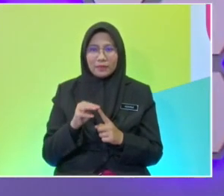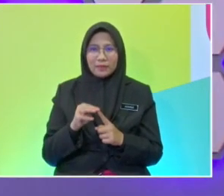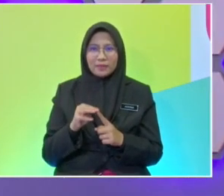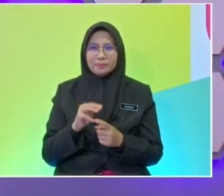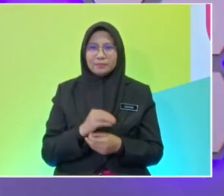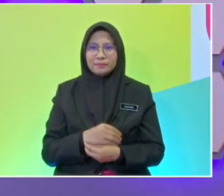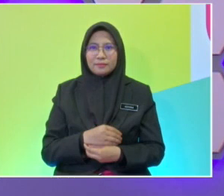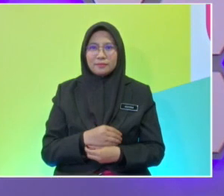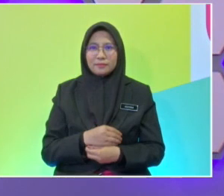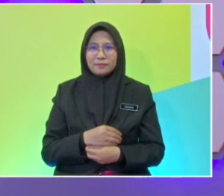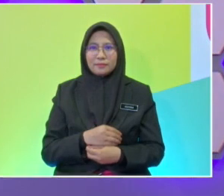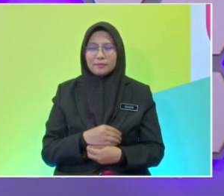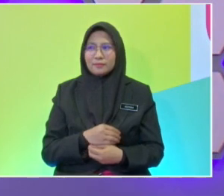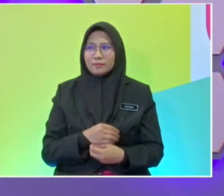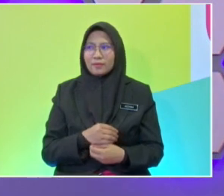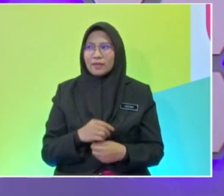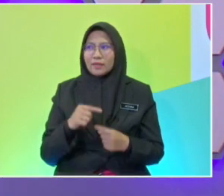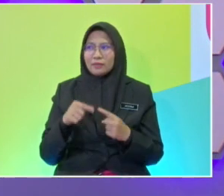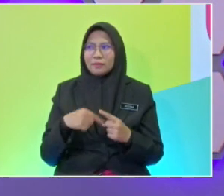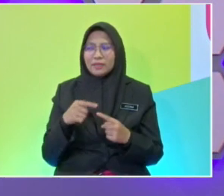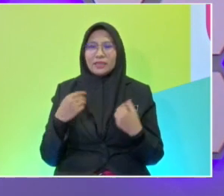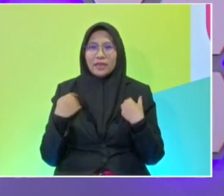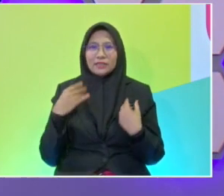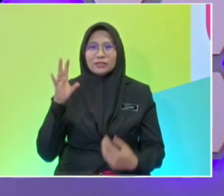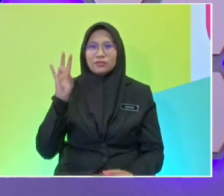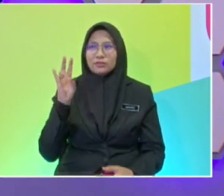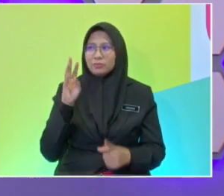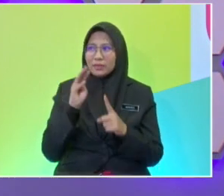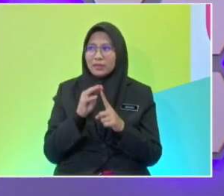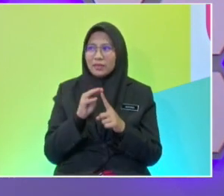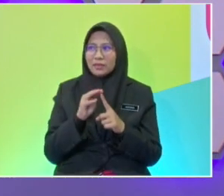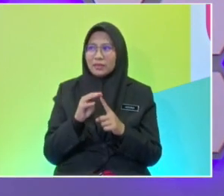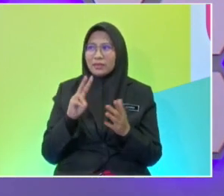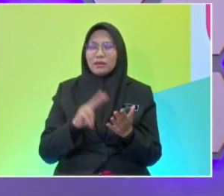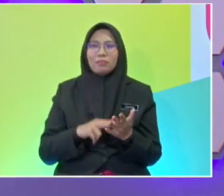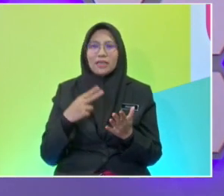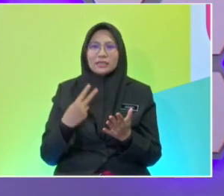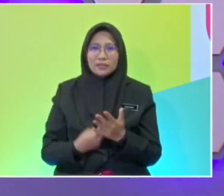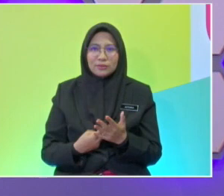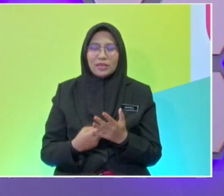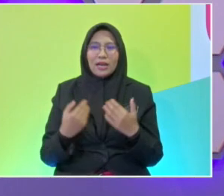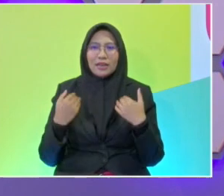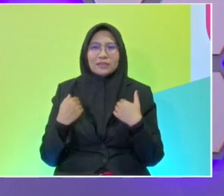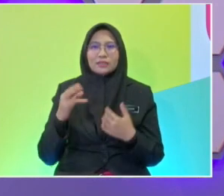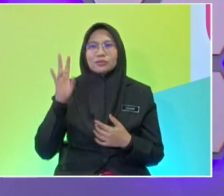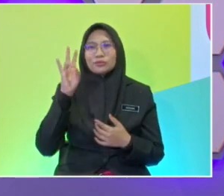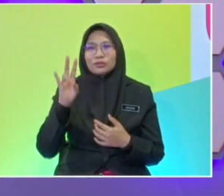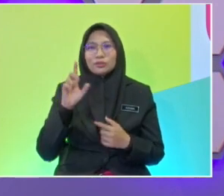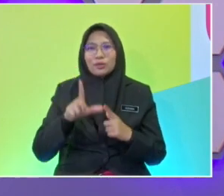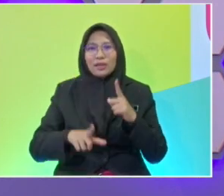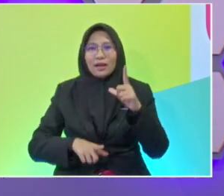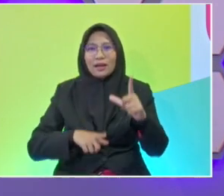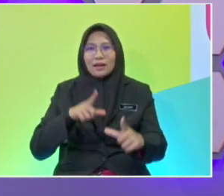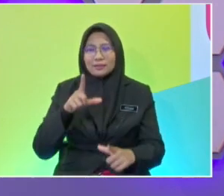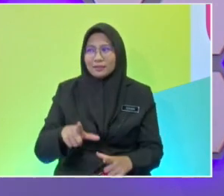Terangkan langkah menghasilkan tuh dia ada 7 maka 7 maka belum masuk ada tujuh langkah kerja kalau